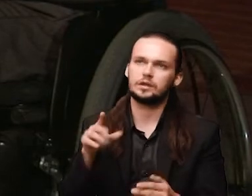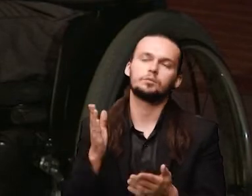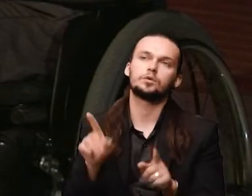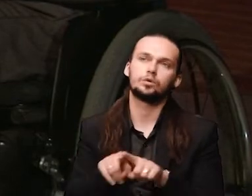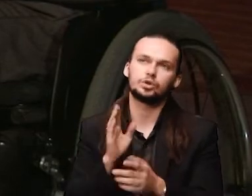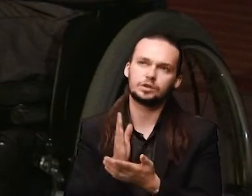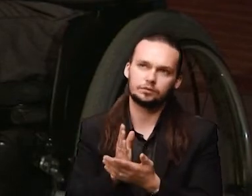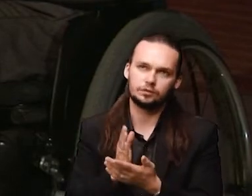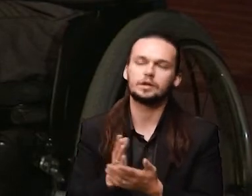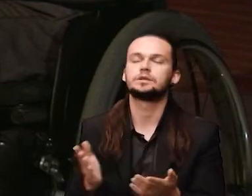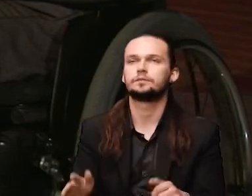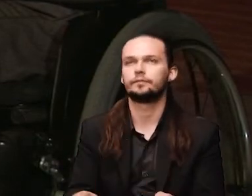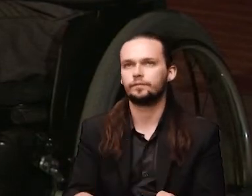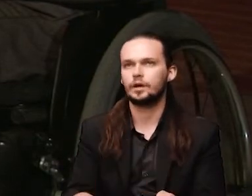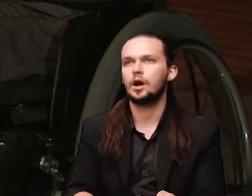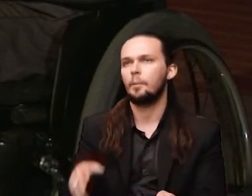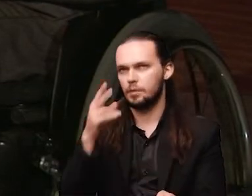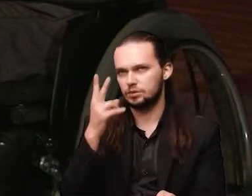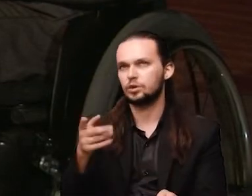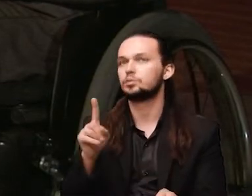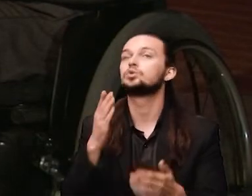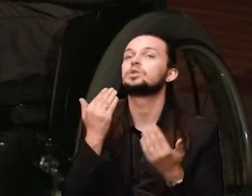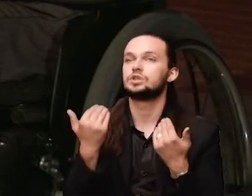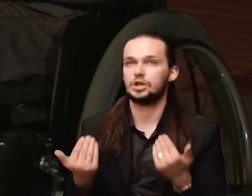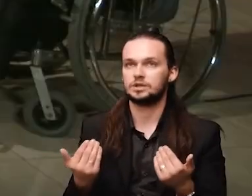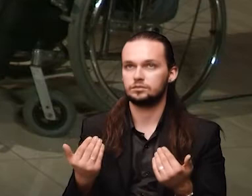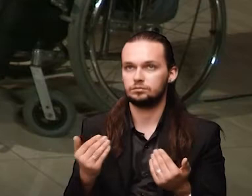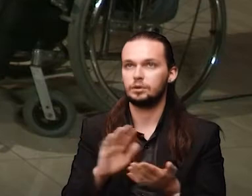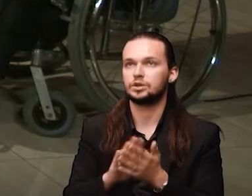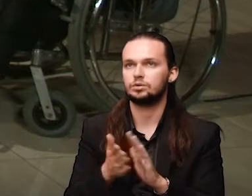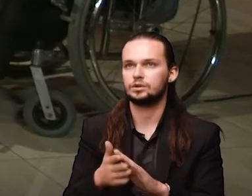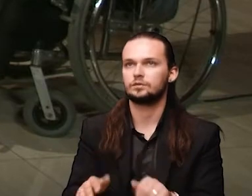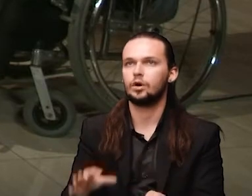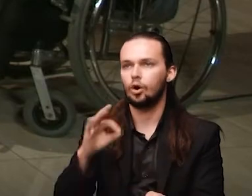которые доступны в этом отношении. Давайте все-таки посмотрим сюжет, что у нас сейчас происходит.